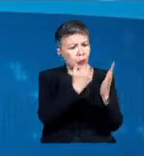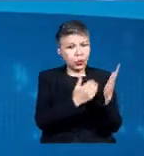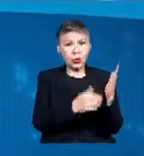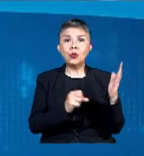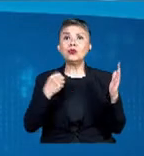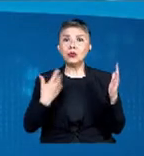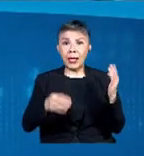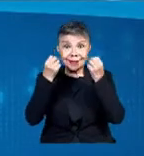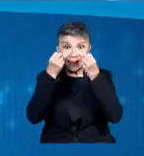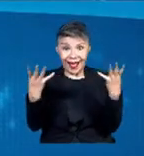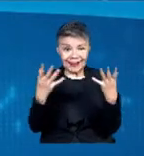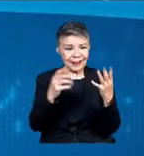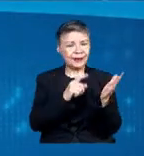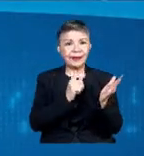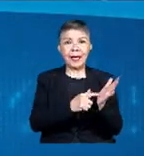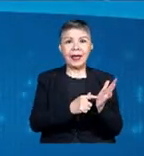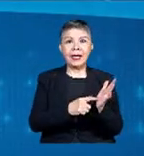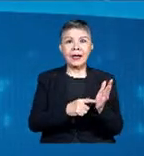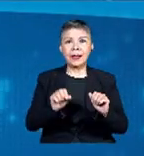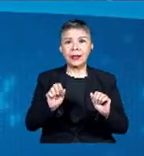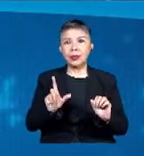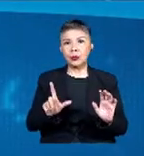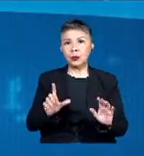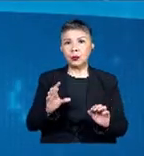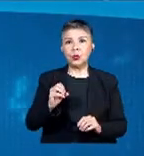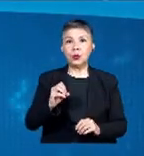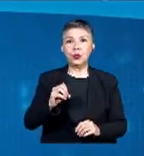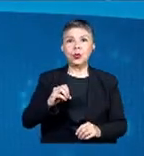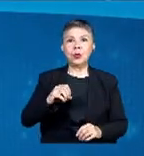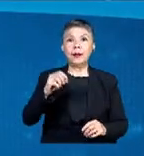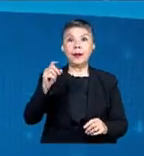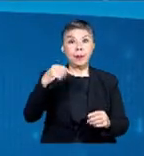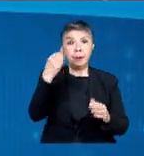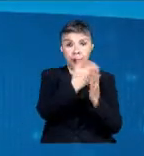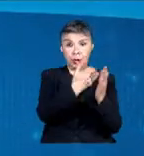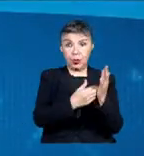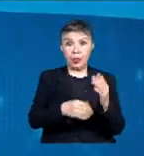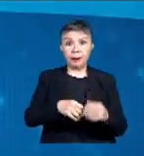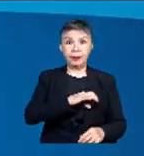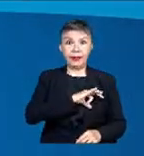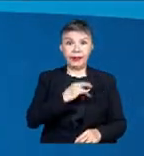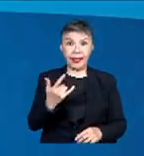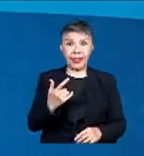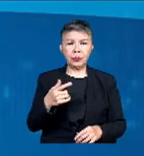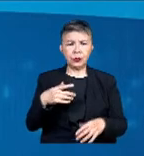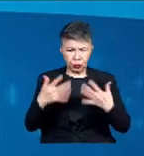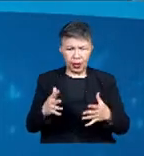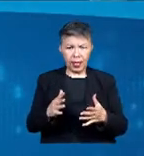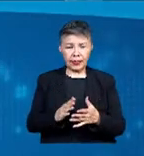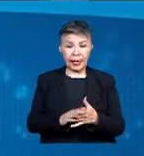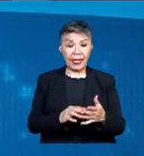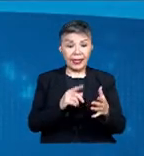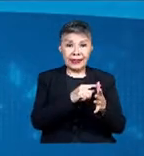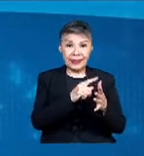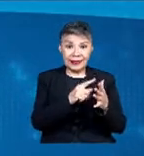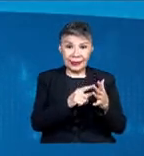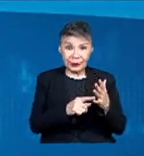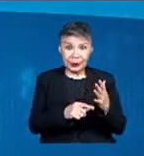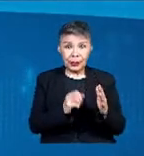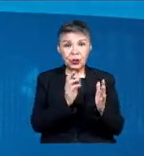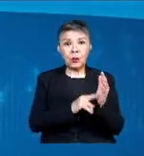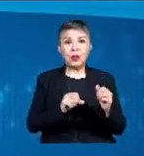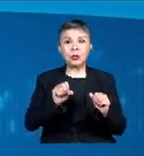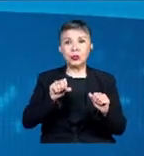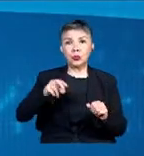di dari kebijakan. Jadi dari 7 peraturan pemerintah dan 7 peraturan presiden. Jadi salah satunya itu adalah peraturan pemerintah